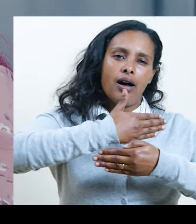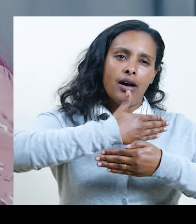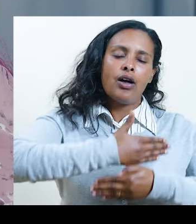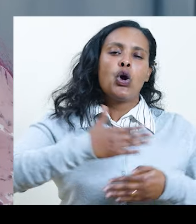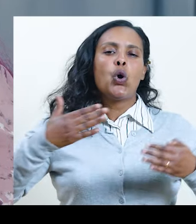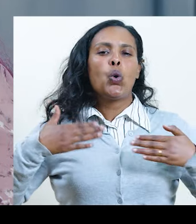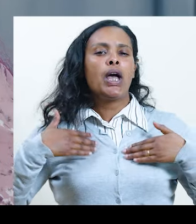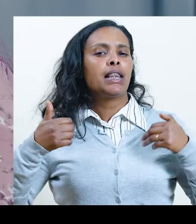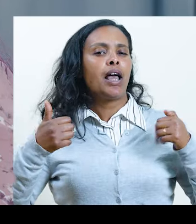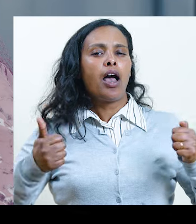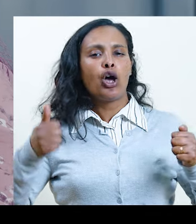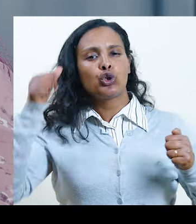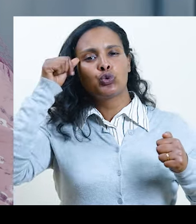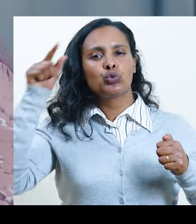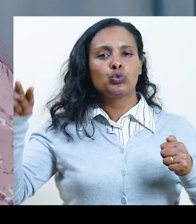የማታ